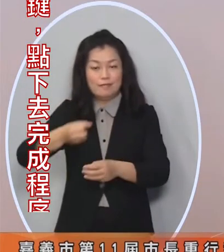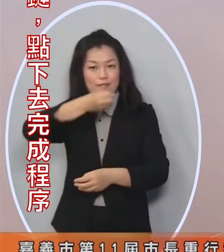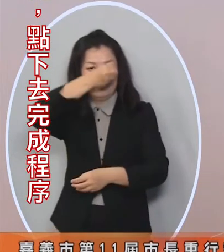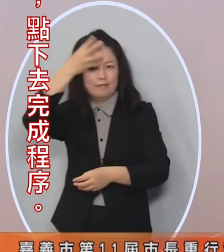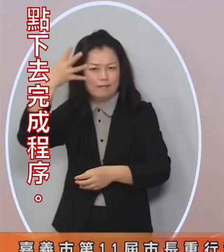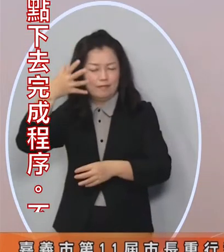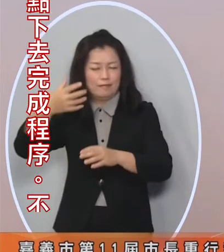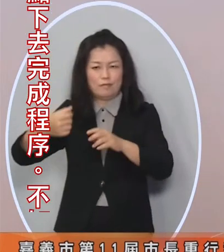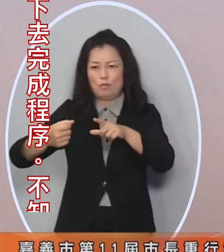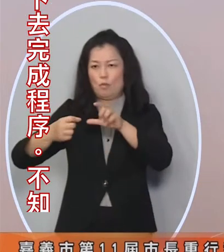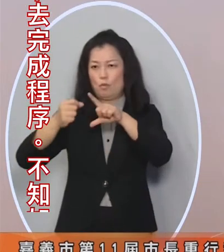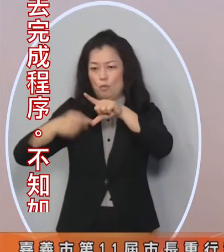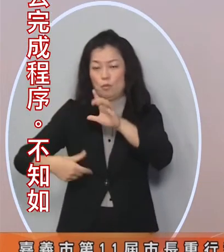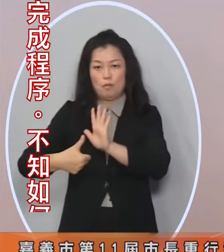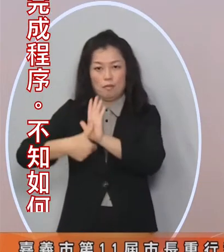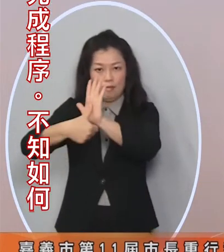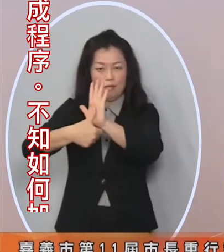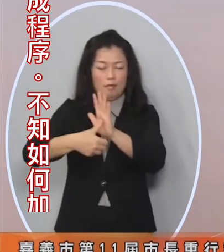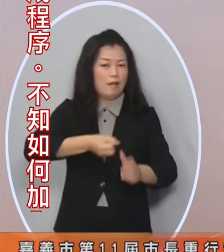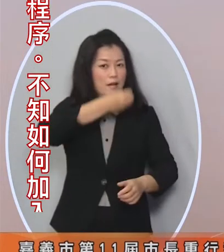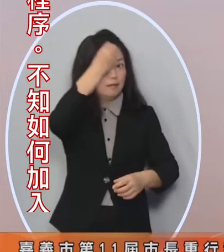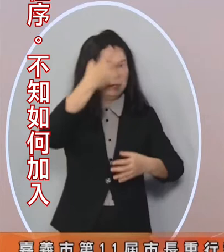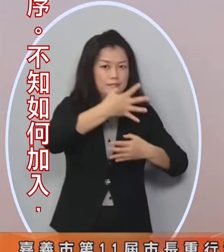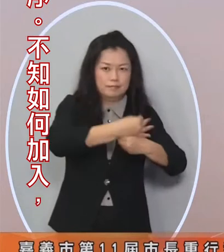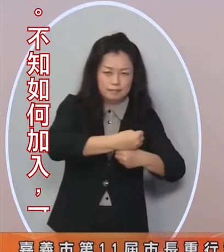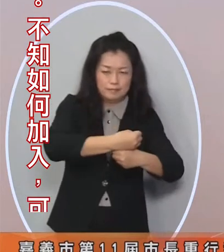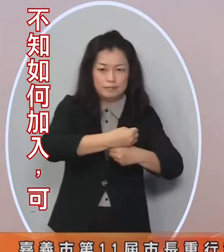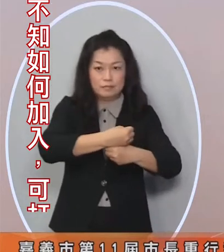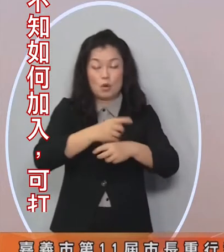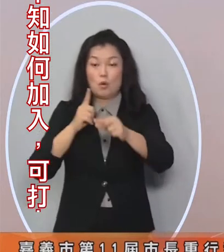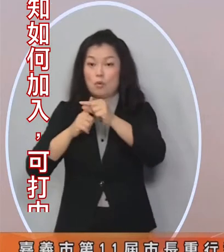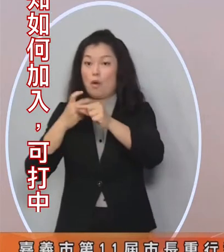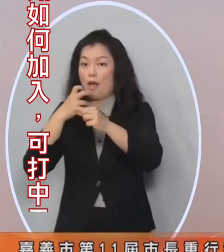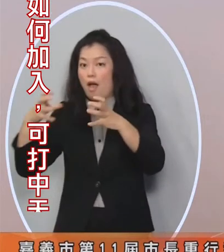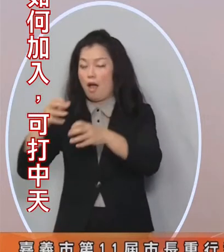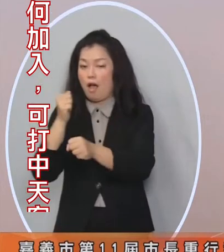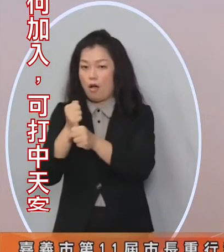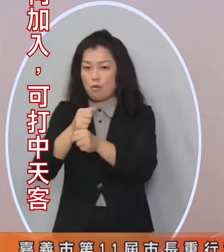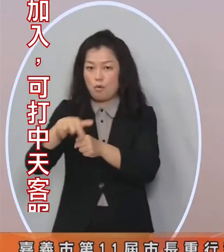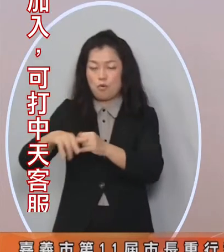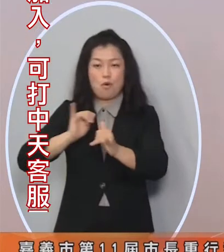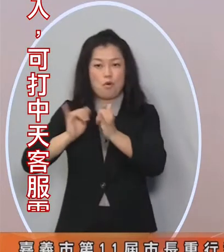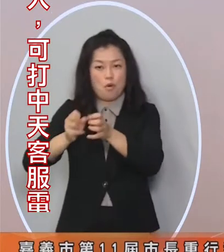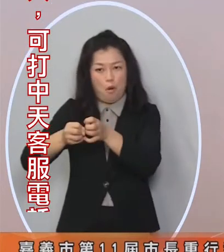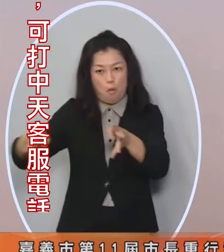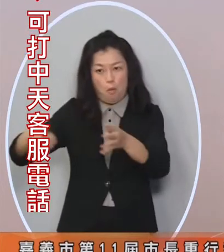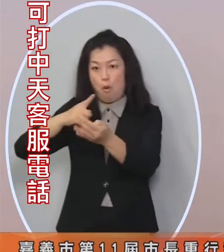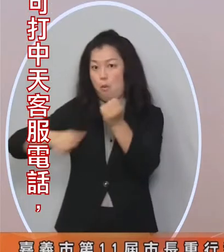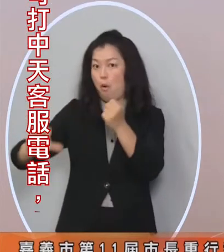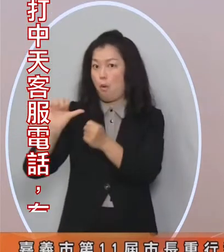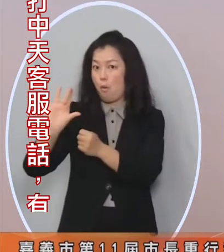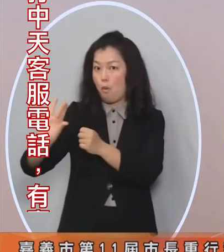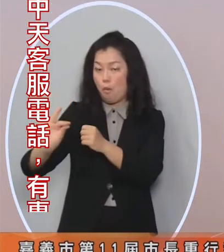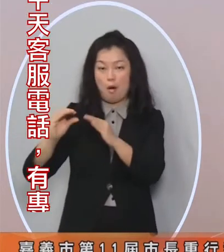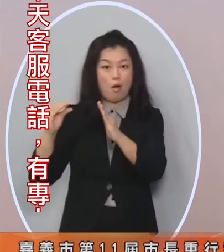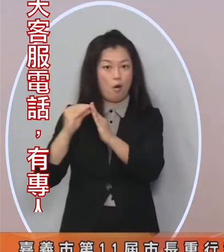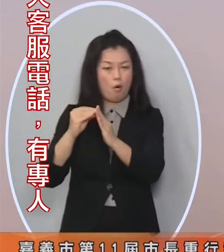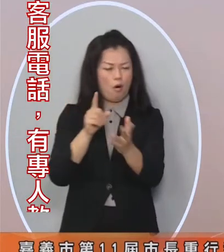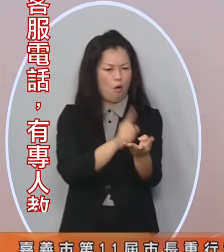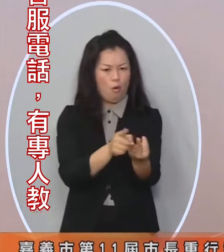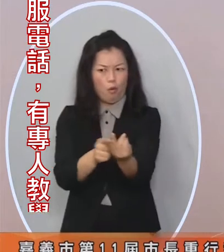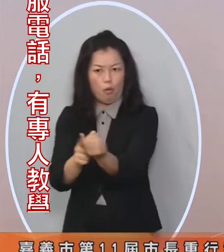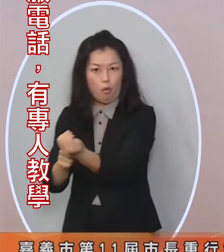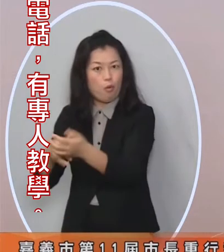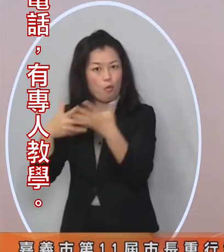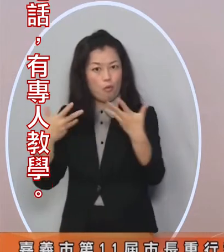们又有有事青年节，甚至跟中央合作又做了社会住宅500多户。我想有中好